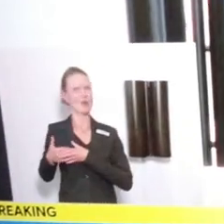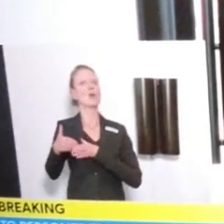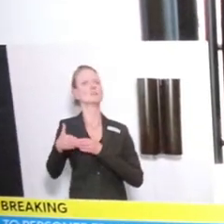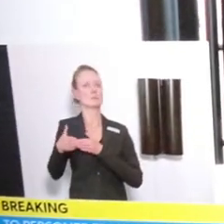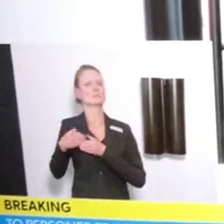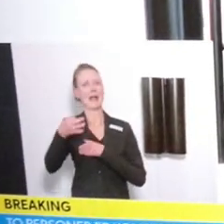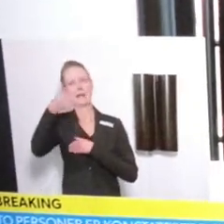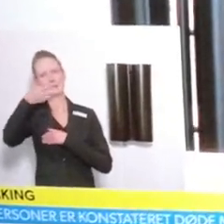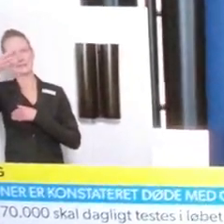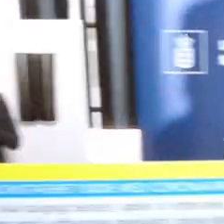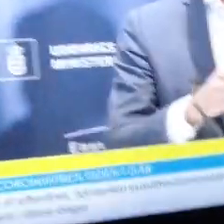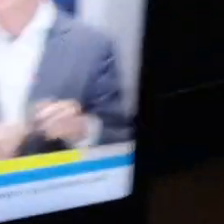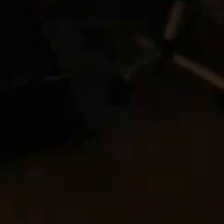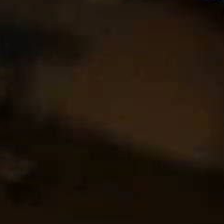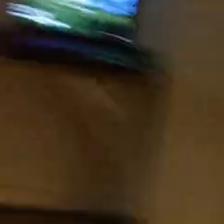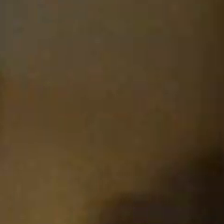her.